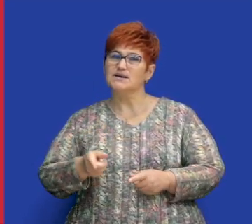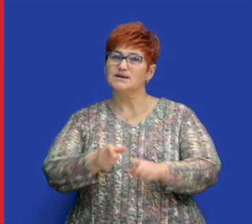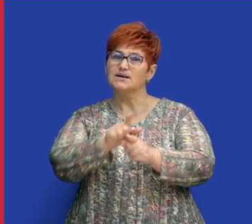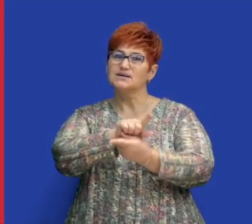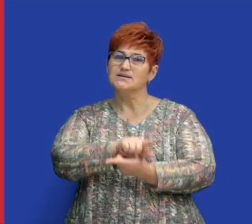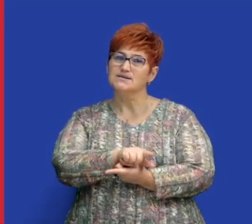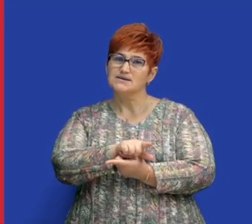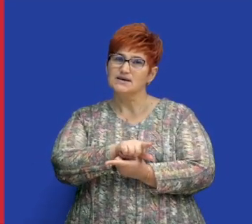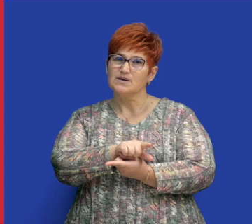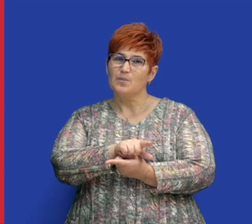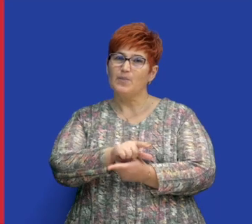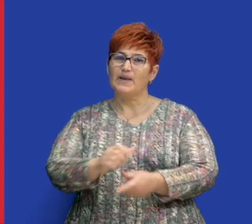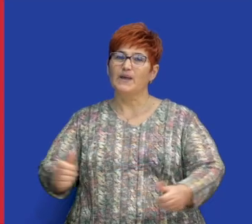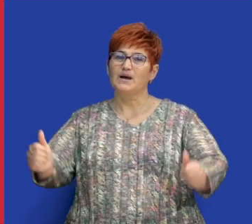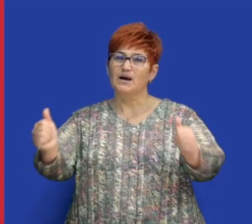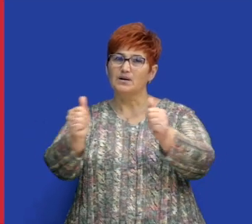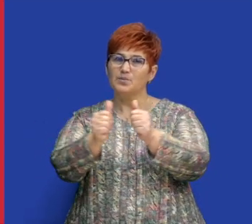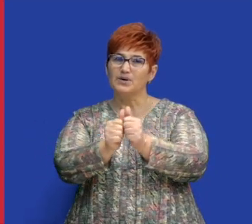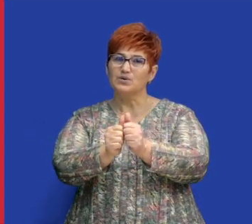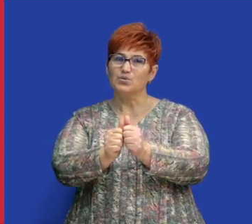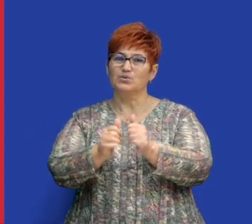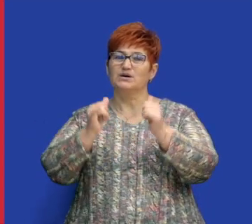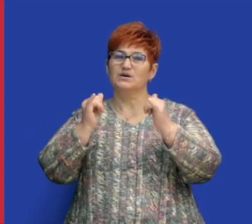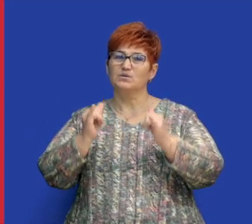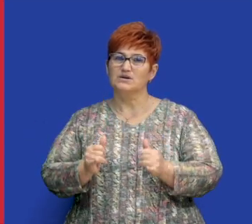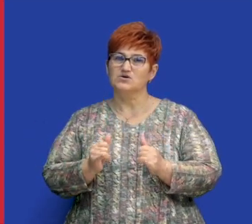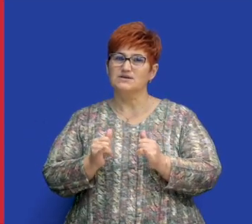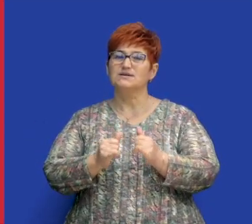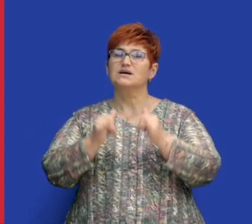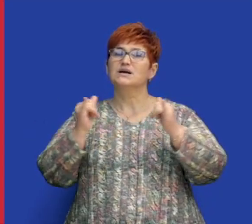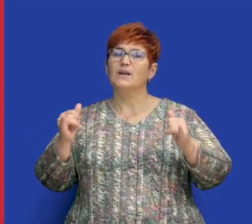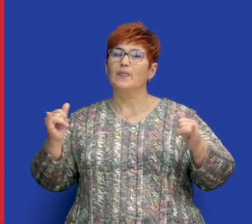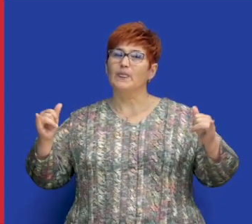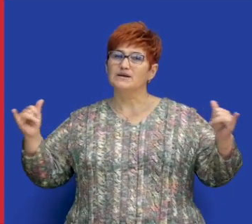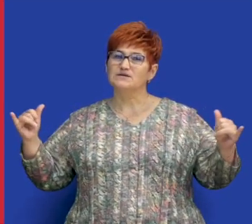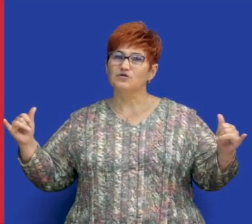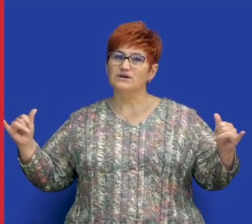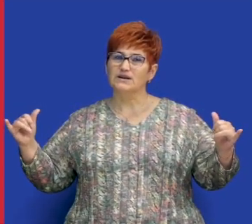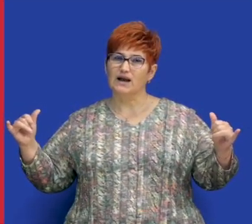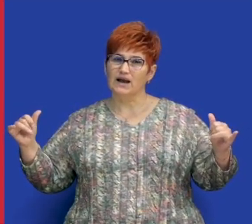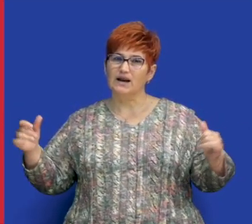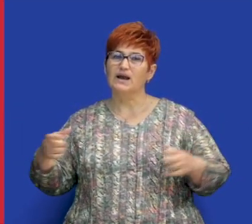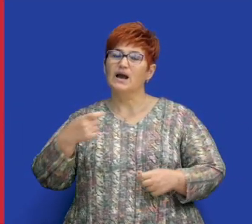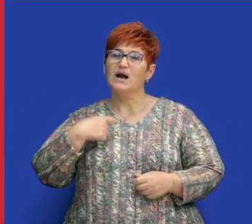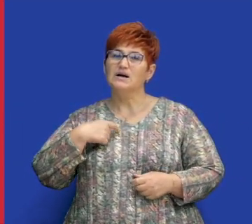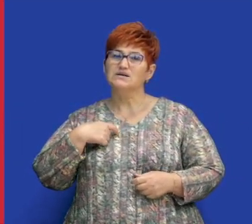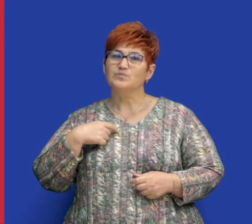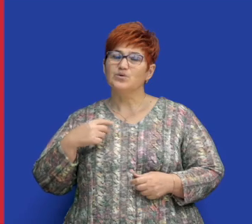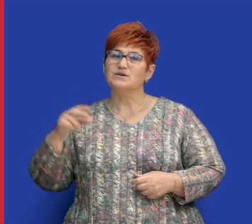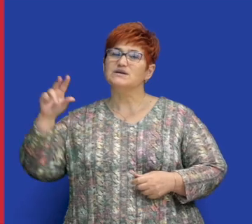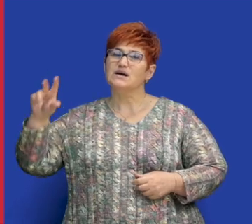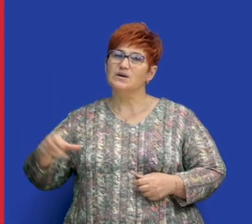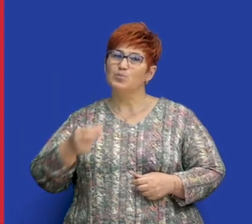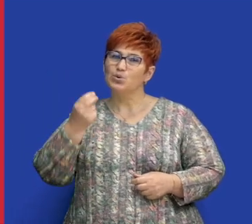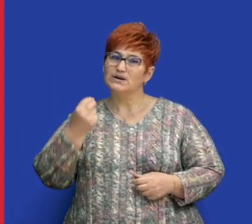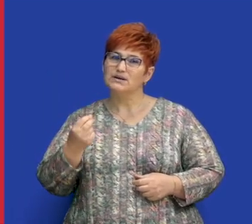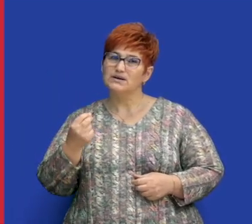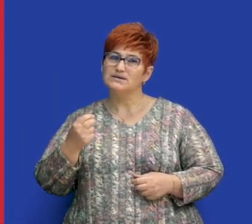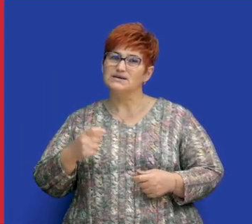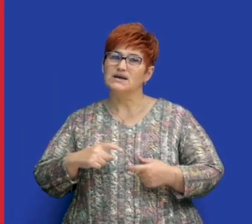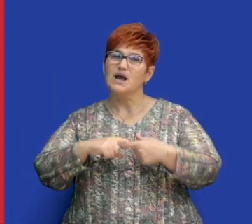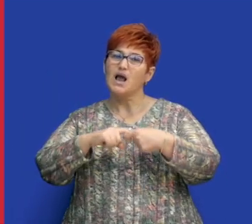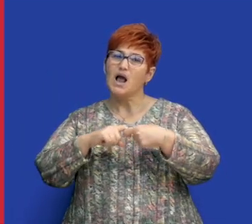Az olasz öltözködés elegáns, sőt, piperkőc, színesebb, mint Közép-Európában. Jellemzője az elegancia és